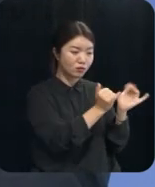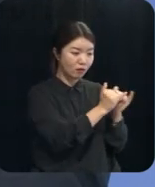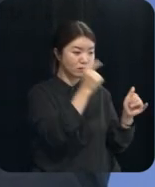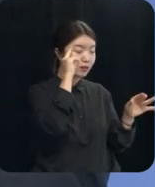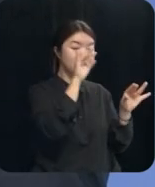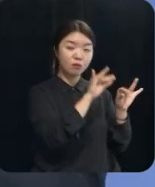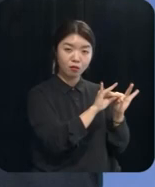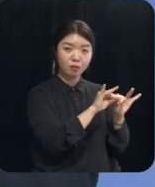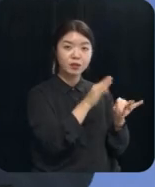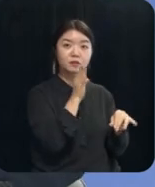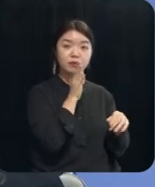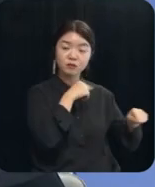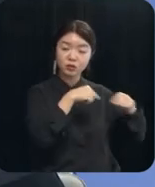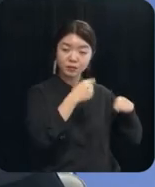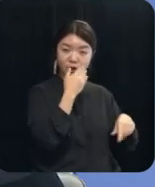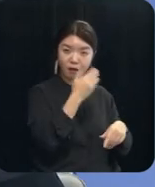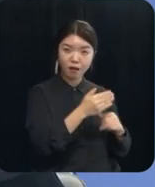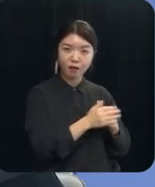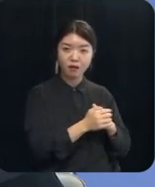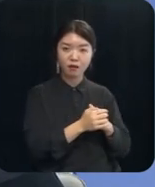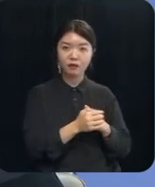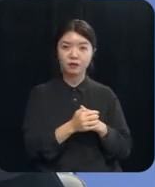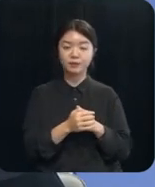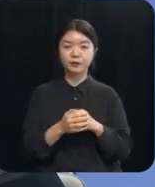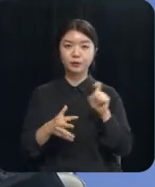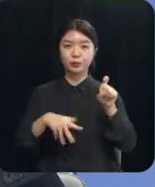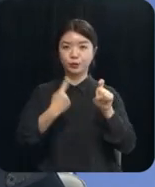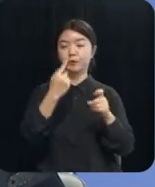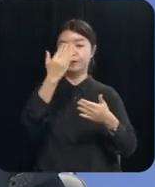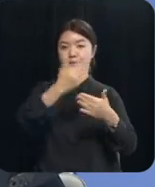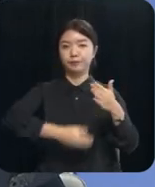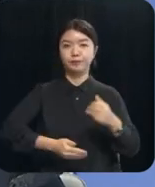찬성하느냐 그렇게 물어보고 있습니다. 10초 남았습니다. 그리고